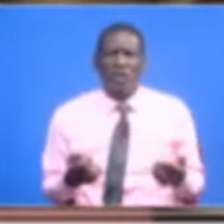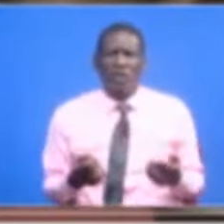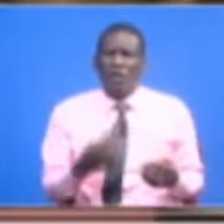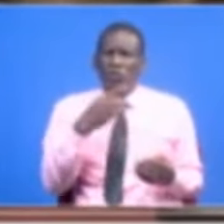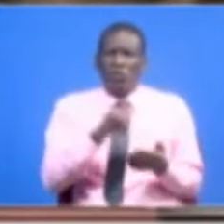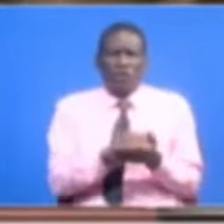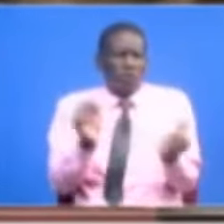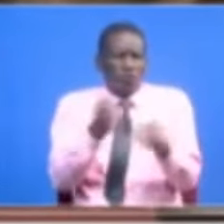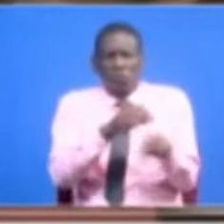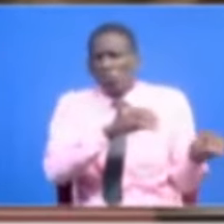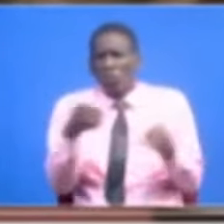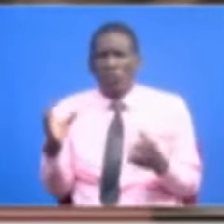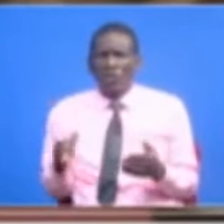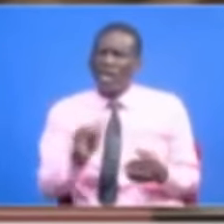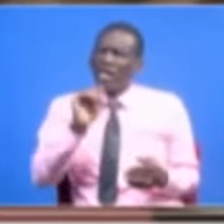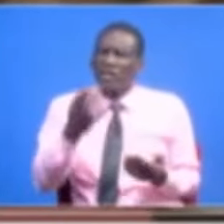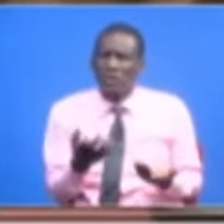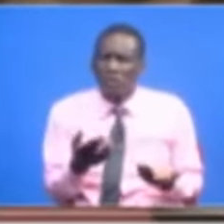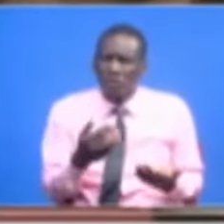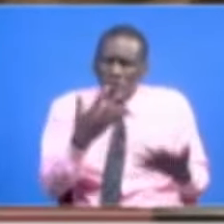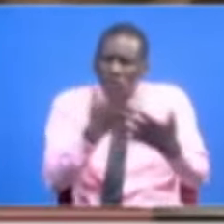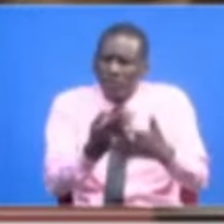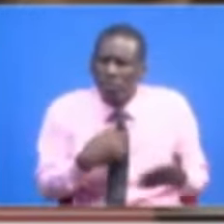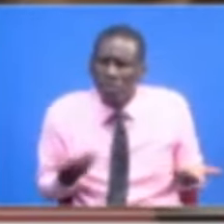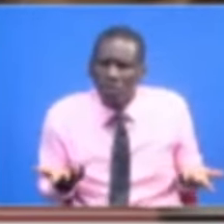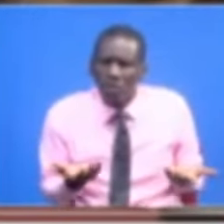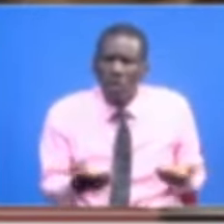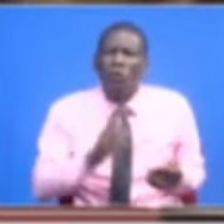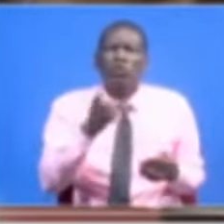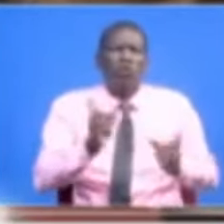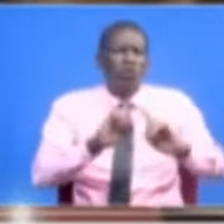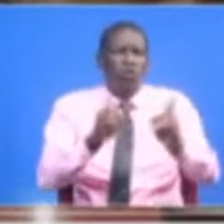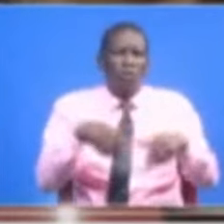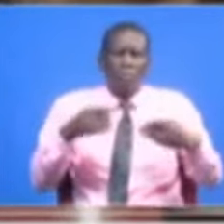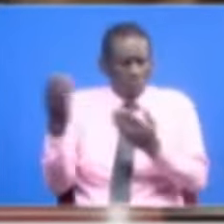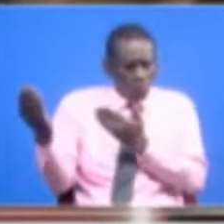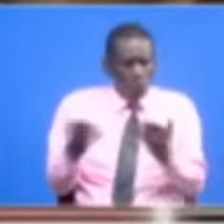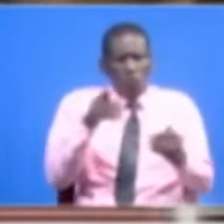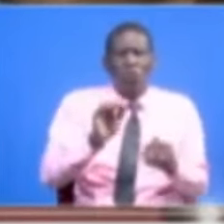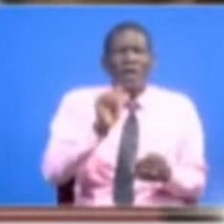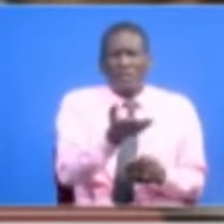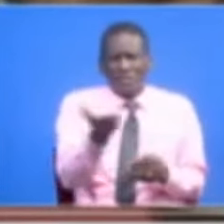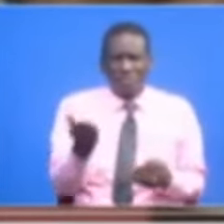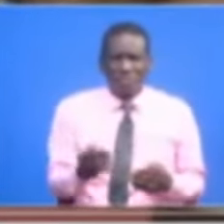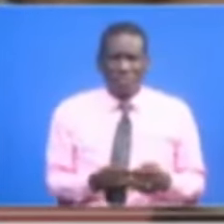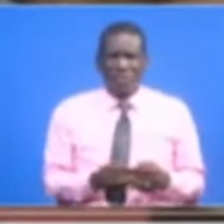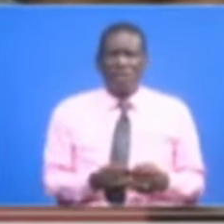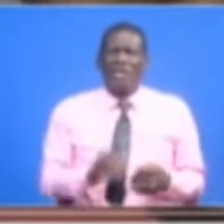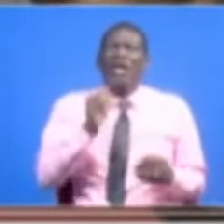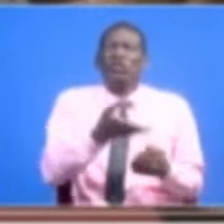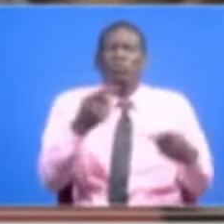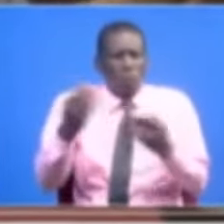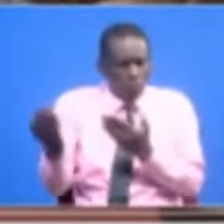I couldn't get out. So I asked my under arrest. Nikaambiwa wale walikuleta waulize, you know?